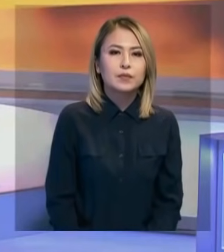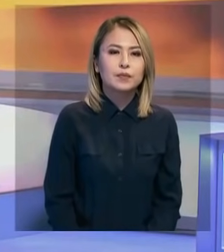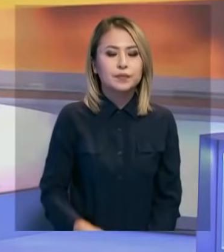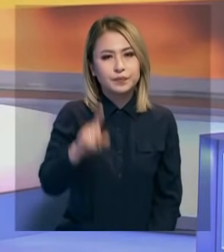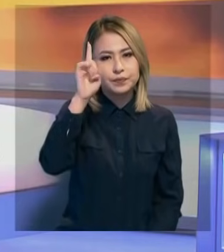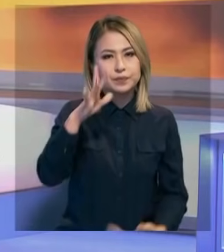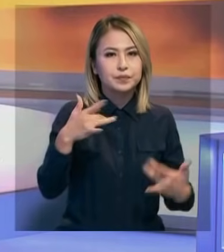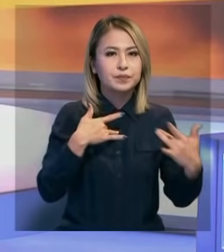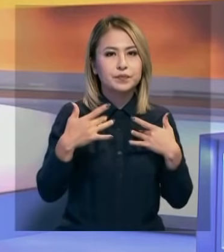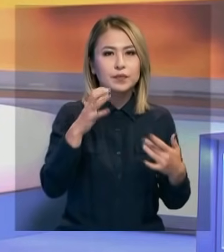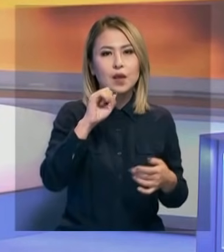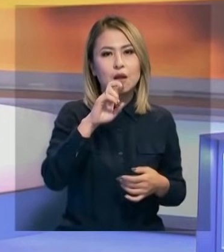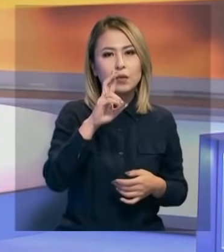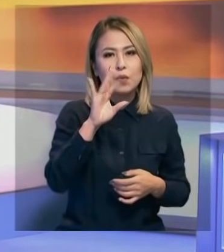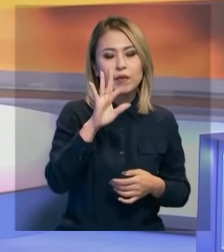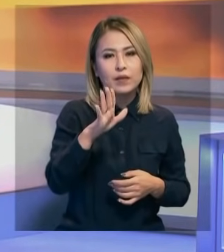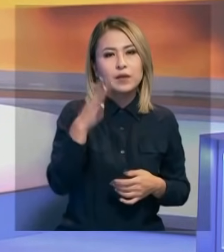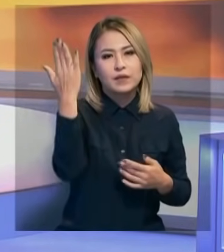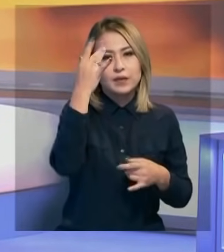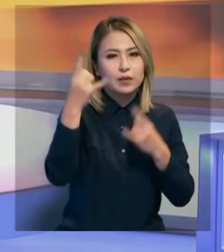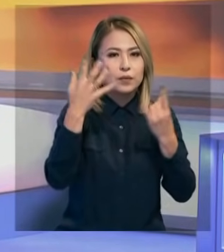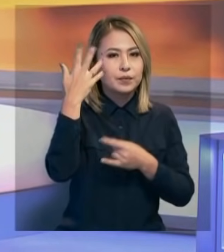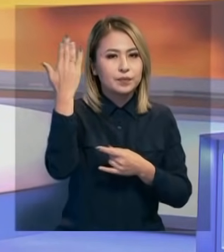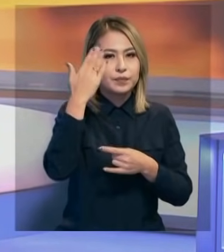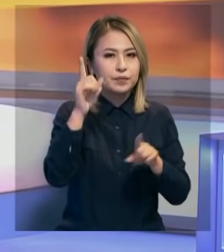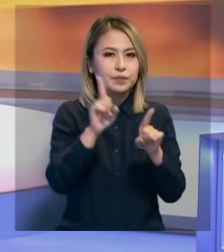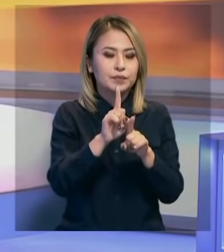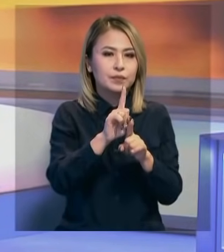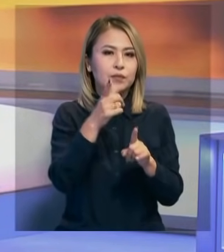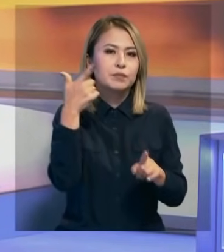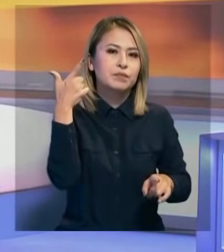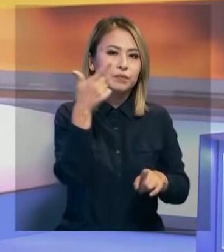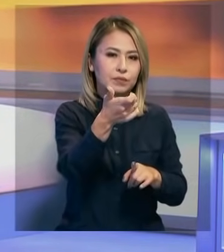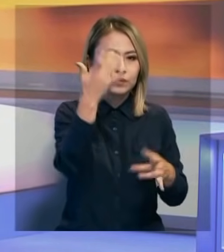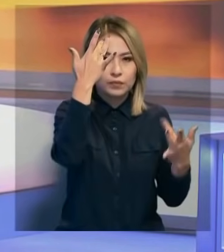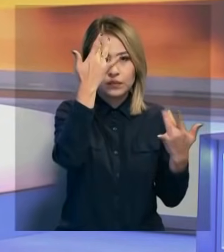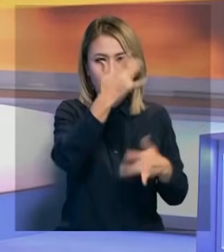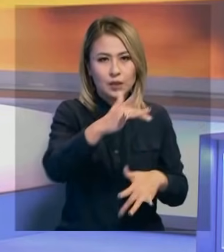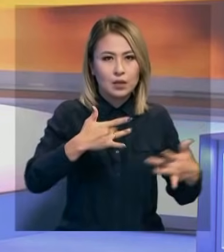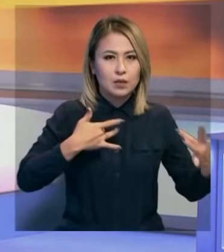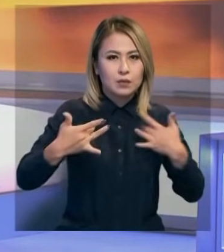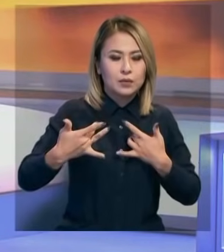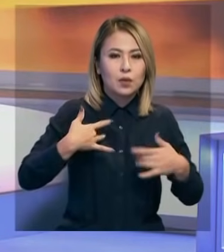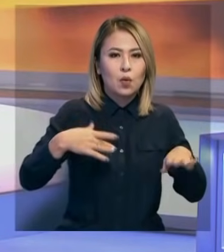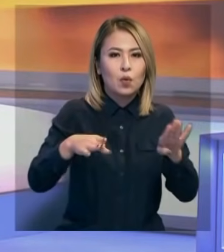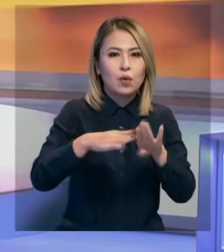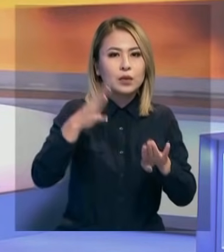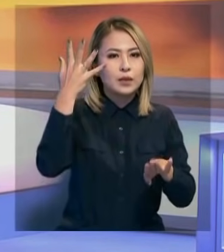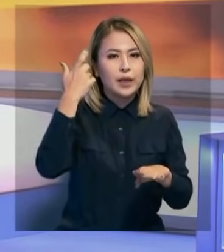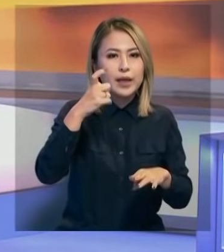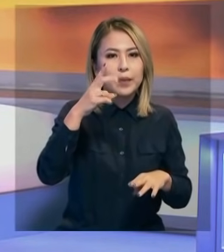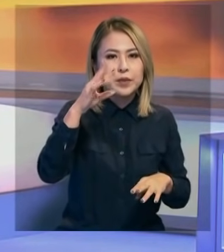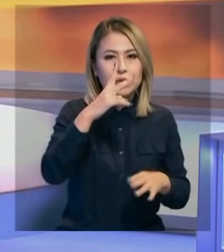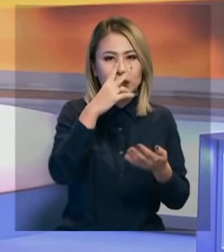Танымал актер Олег Болдуин фильм түсіріп жатқанда кинооператорды атып тастады. Қайғылы оқиға актерлар мылтықтан оқ